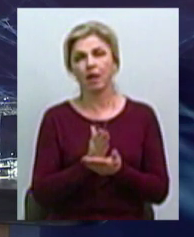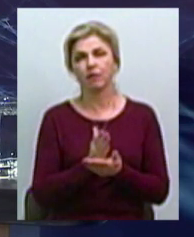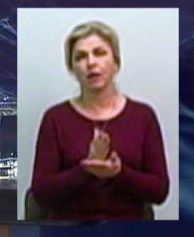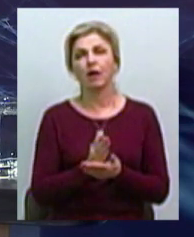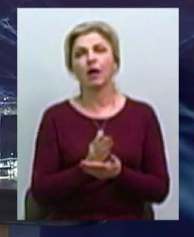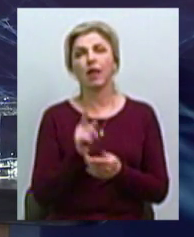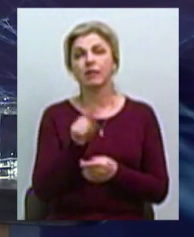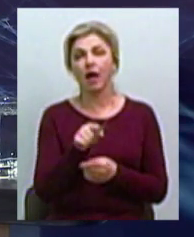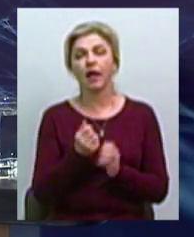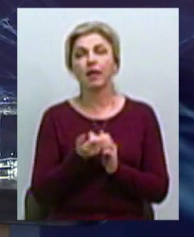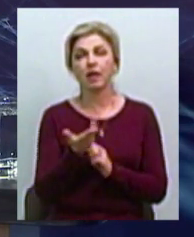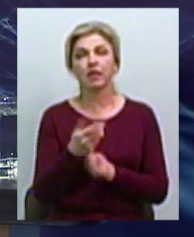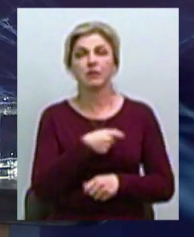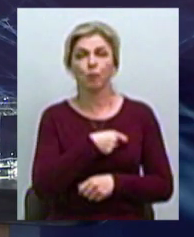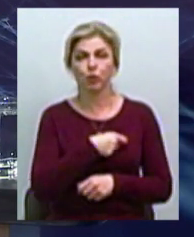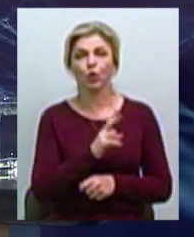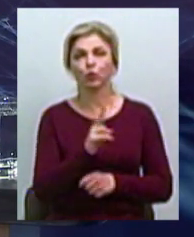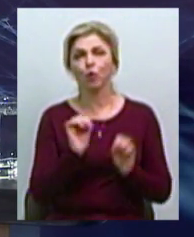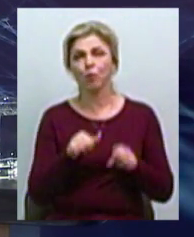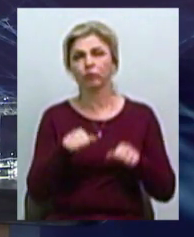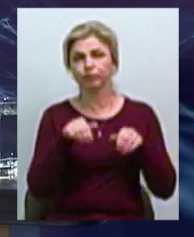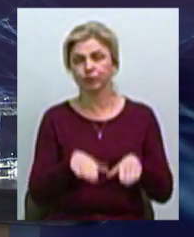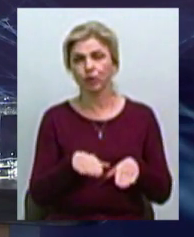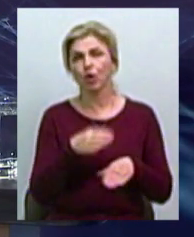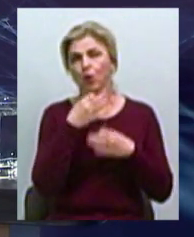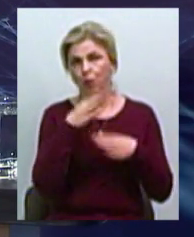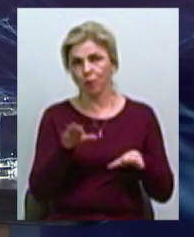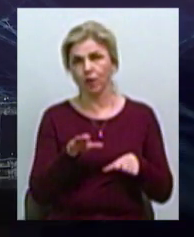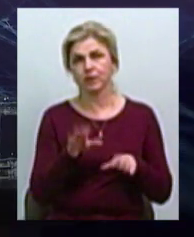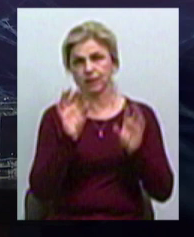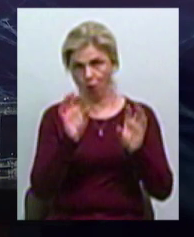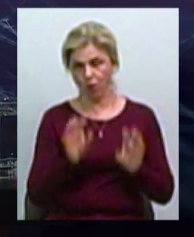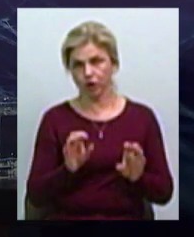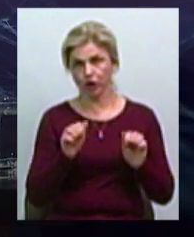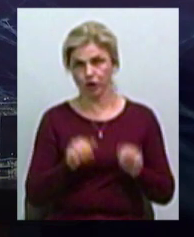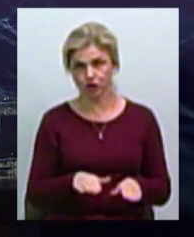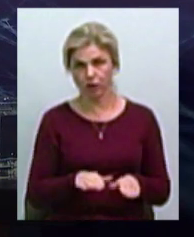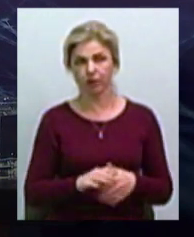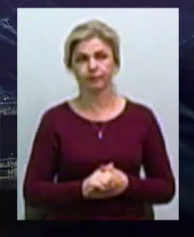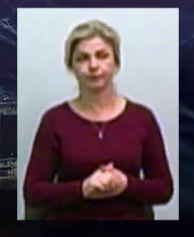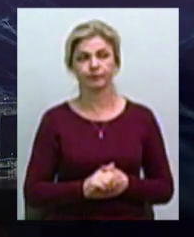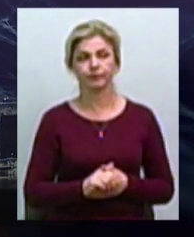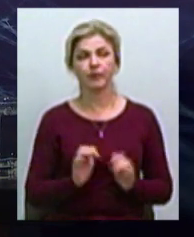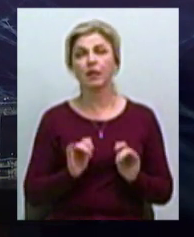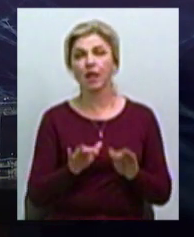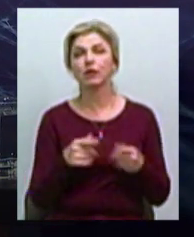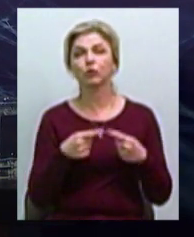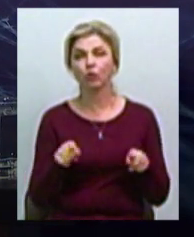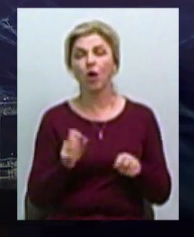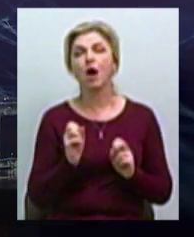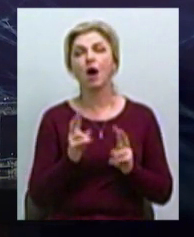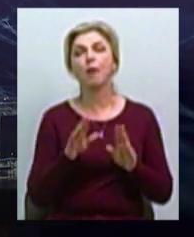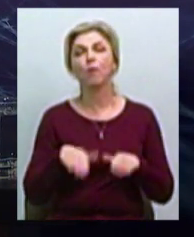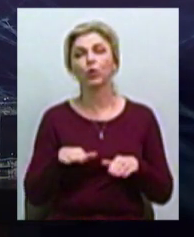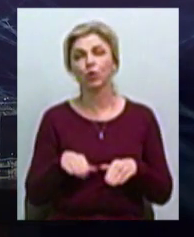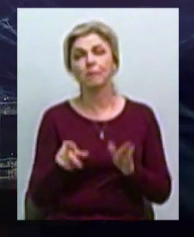та кількість депутатів, які можуть прийняти фактично будь-яке легітимне і законне сьогодні рішення. Справа в іншому. Як потім з